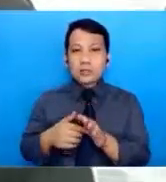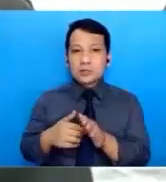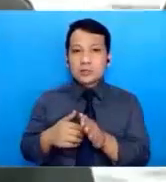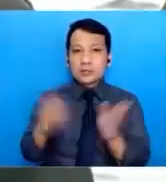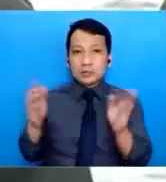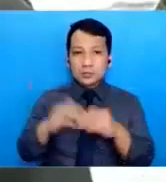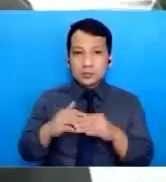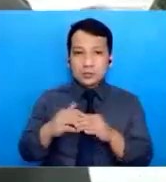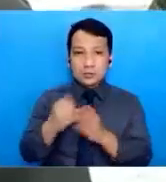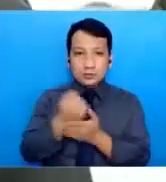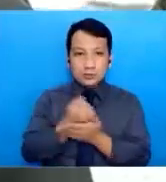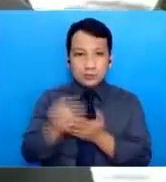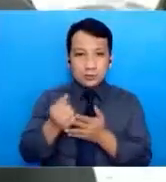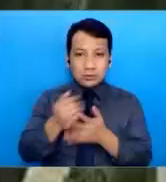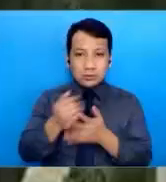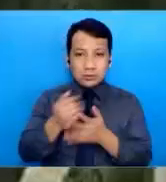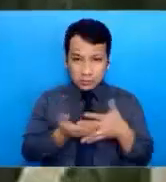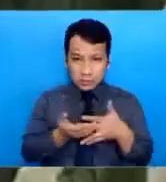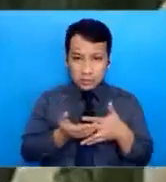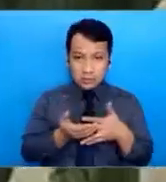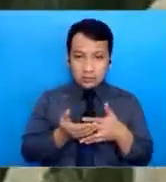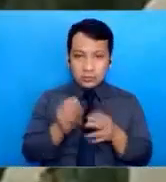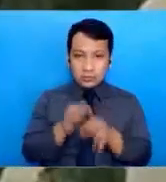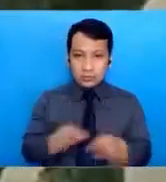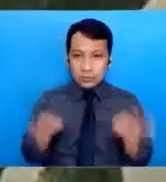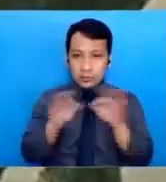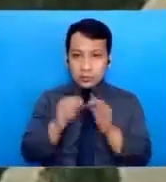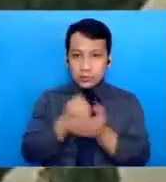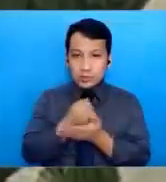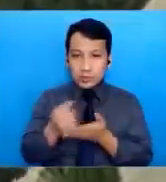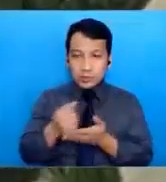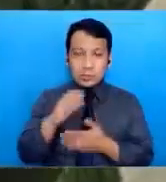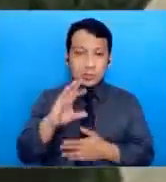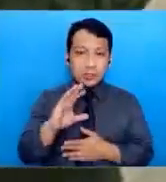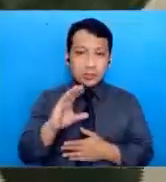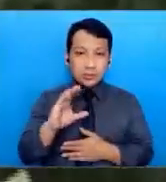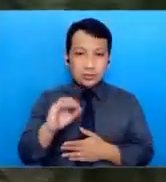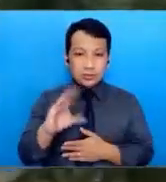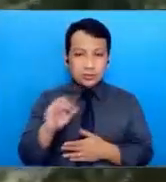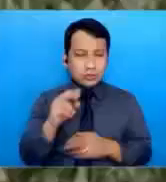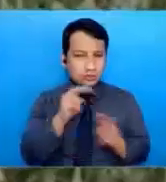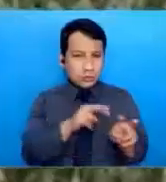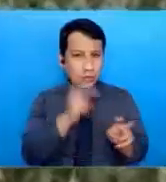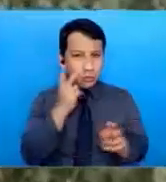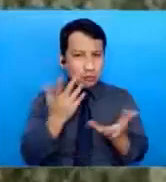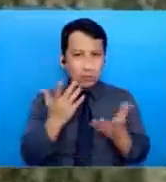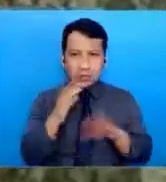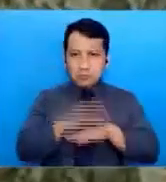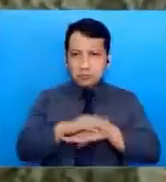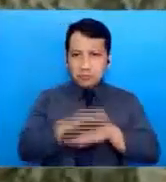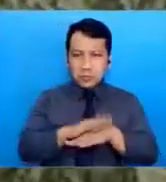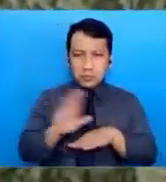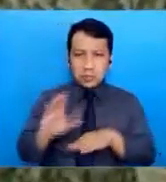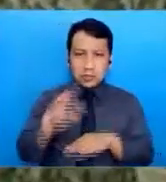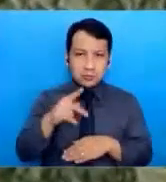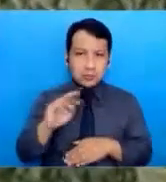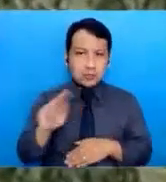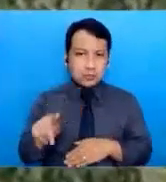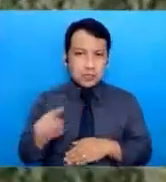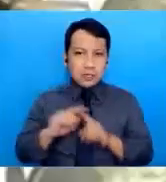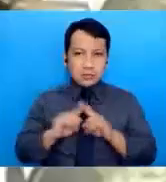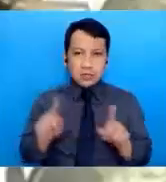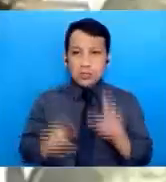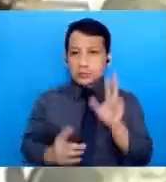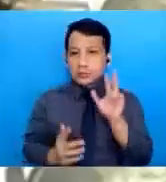sanctity ng filing ng ating mga candidates. Sa ngayon, wala namang namomonitor na security threat ang PNP. Pero nasa